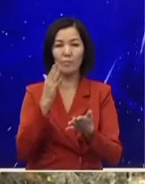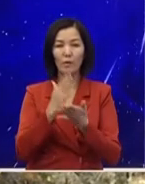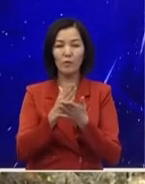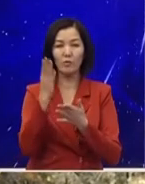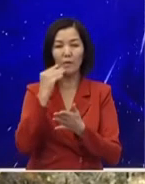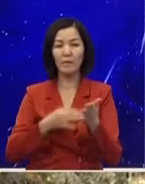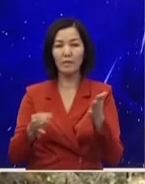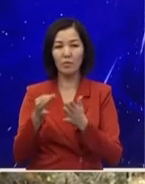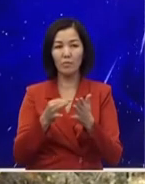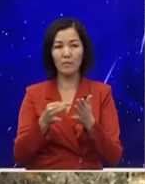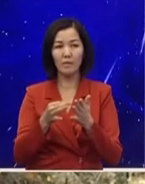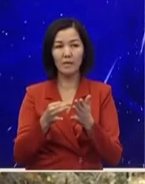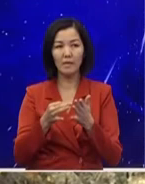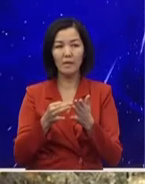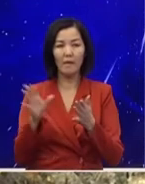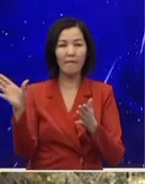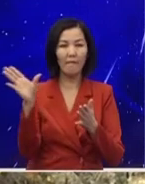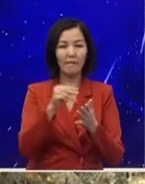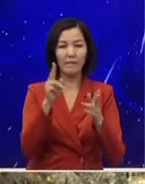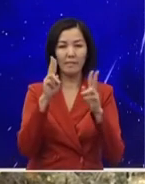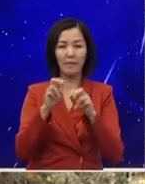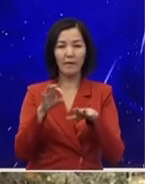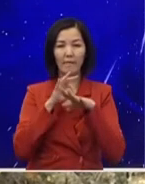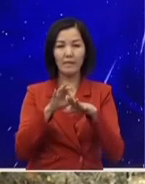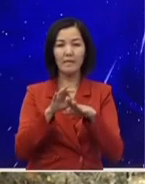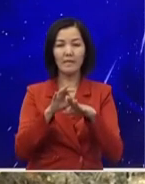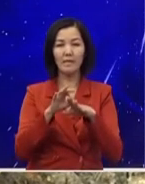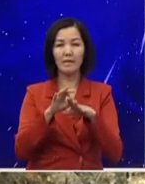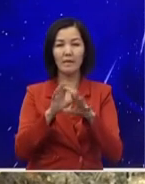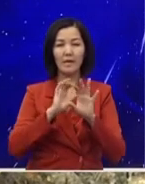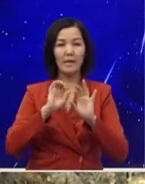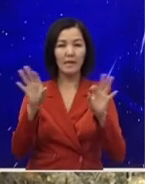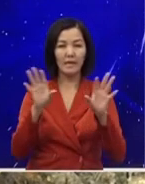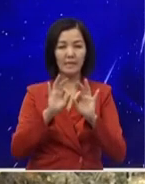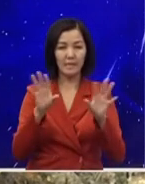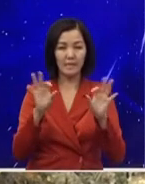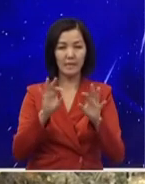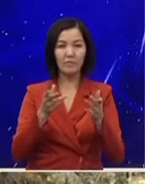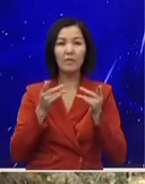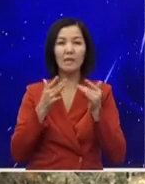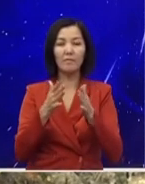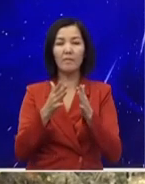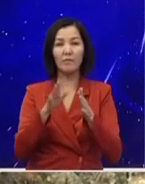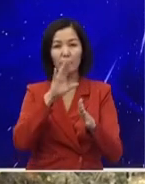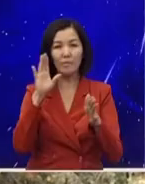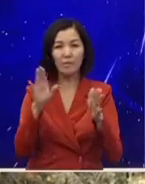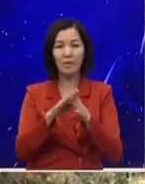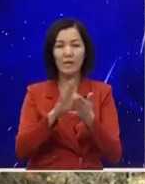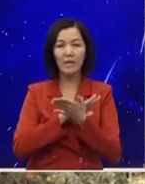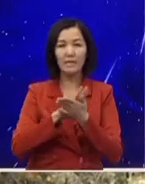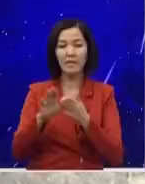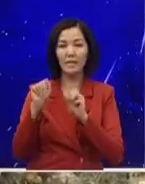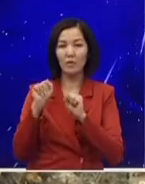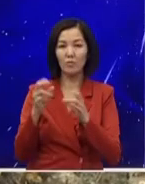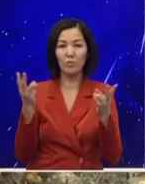территории Алматинской области, во всех проведена работа по разъяснению требований соблюдения ветеринарно-санитарных